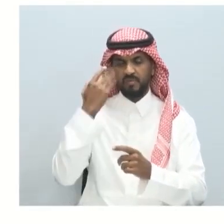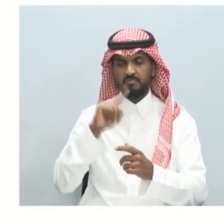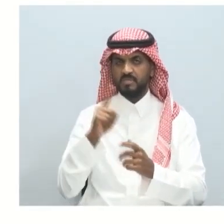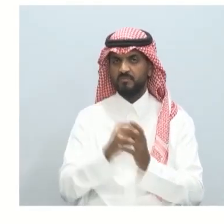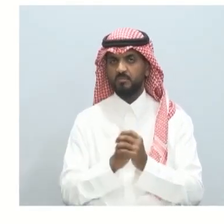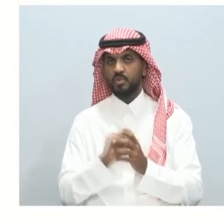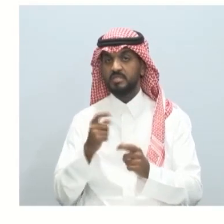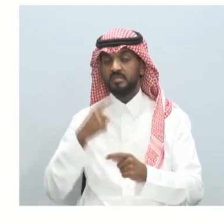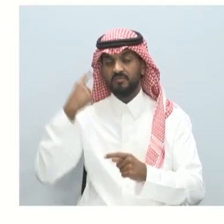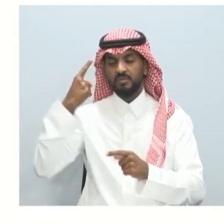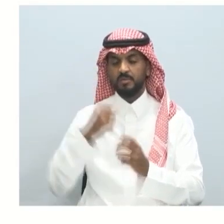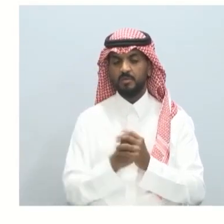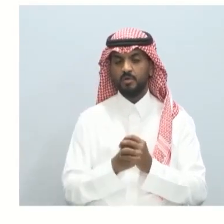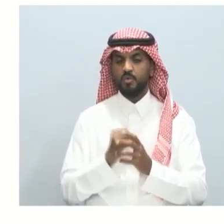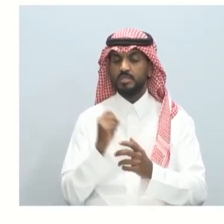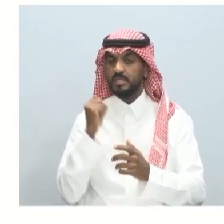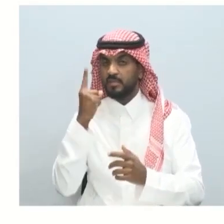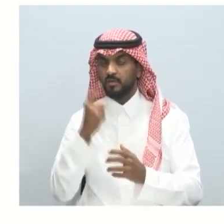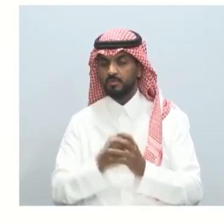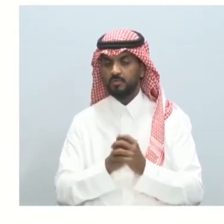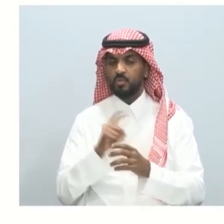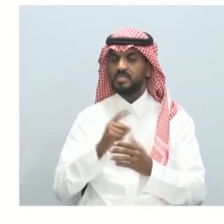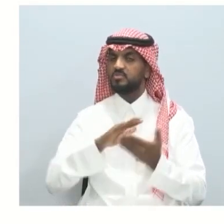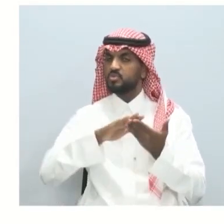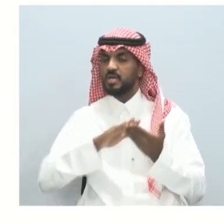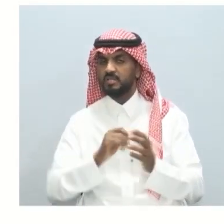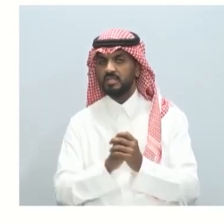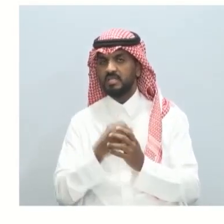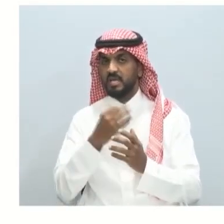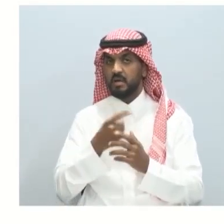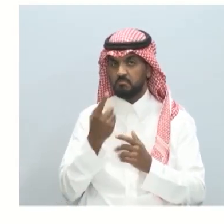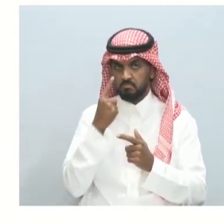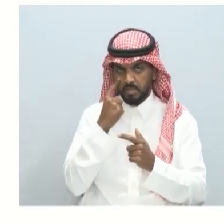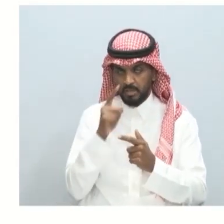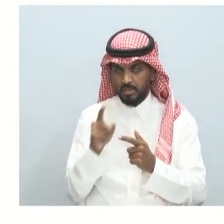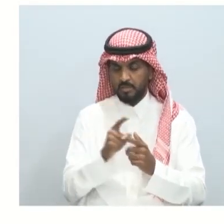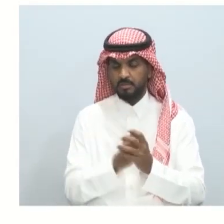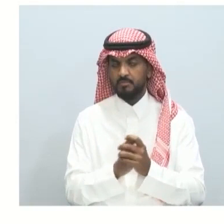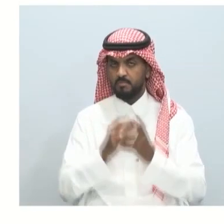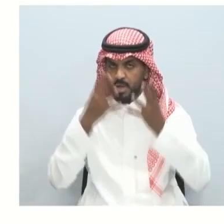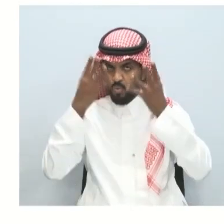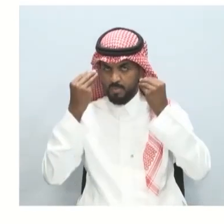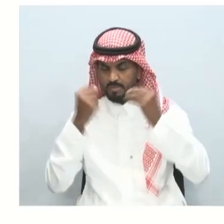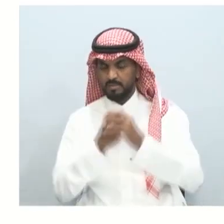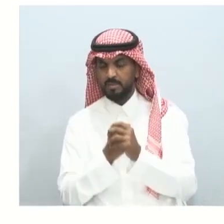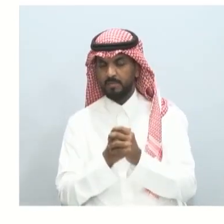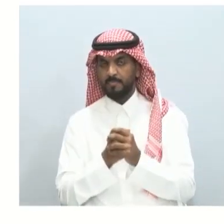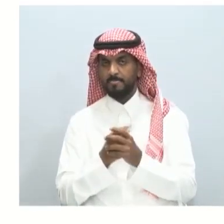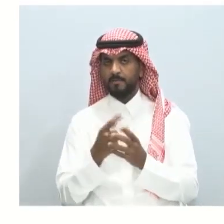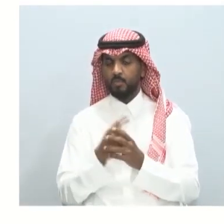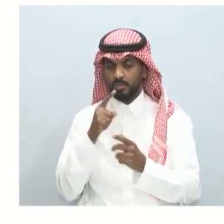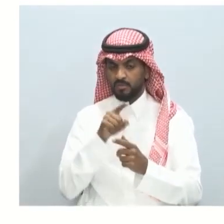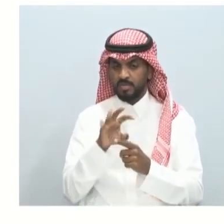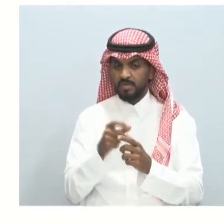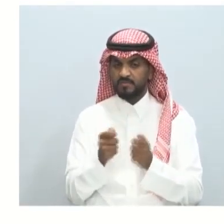وليس التفكير وليس التذكر وهي لا تساعدك على ان تدرس بعنايه المعلومات التي حصلت عليها وان تنظر